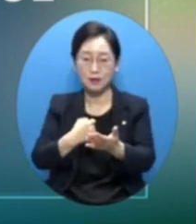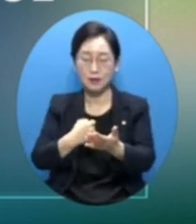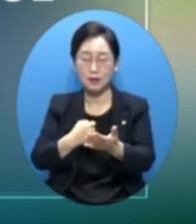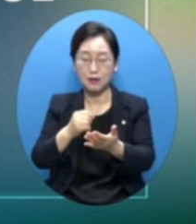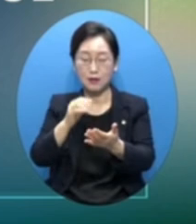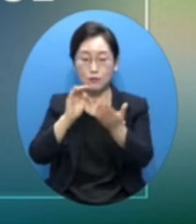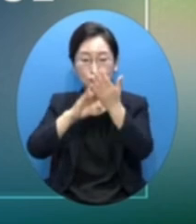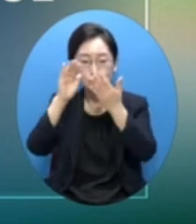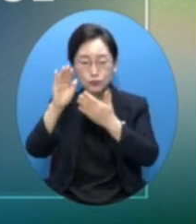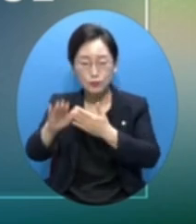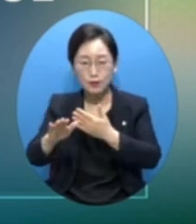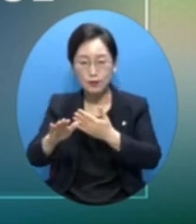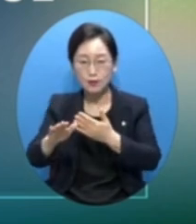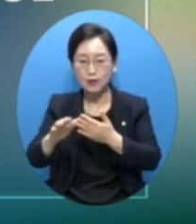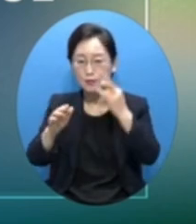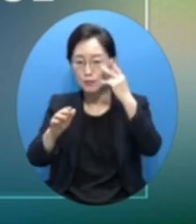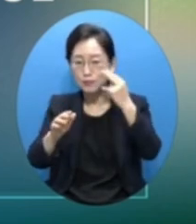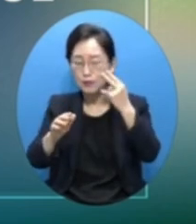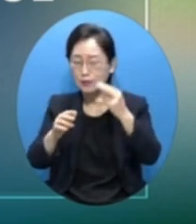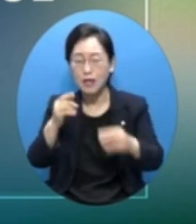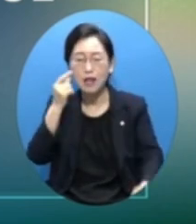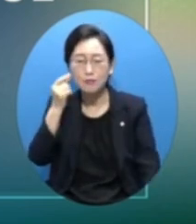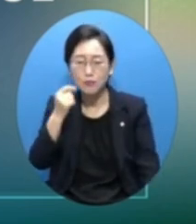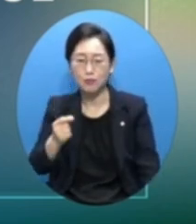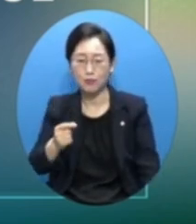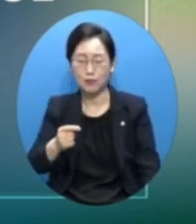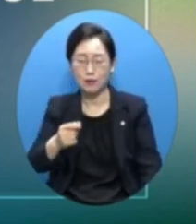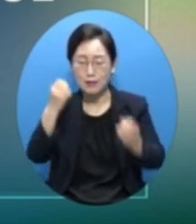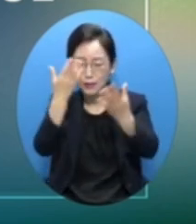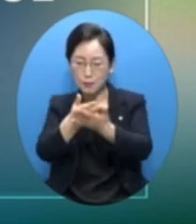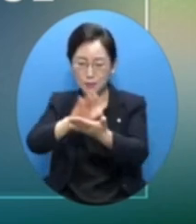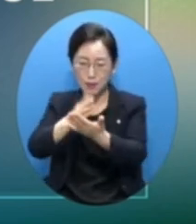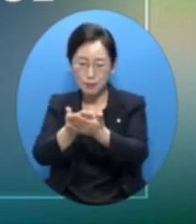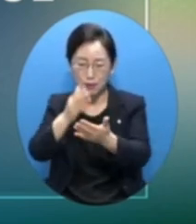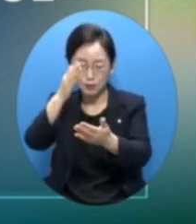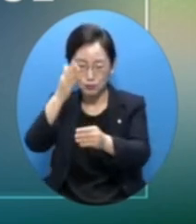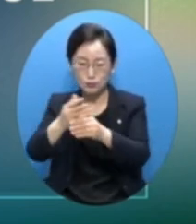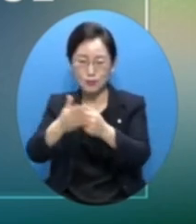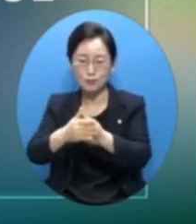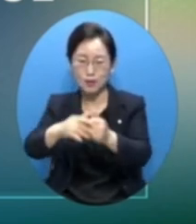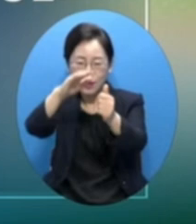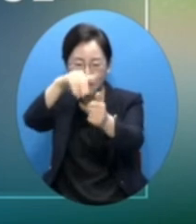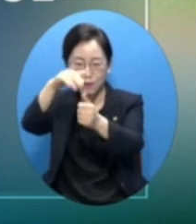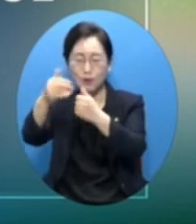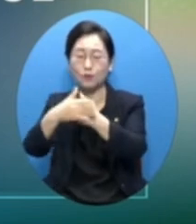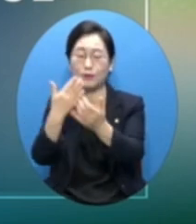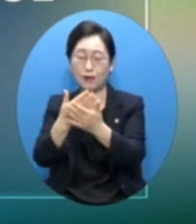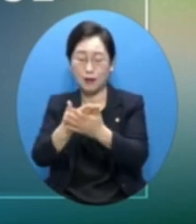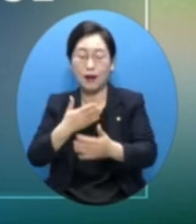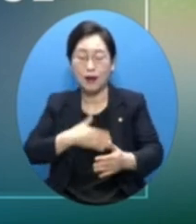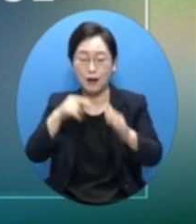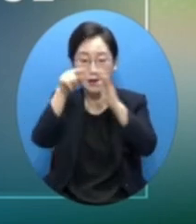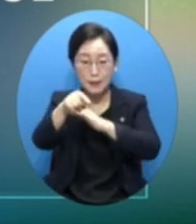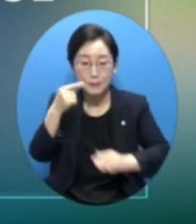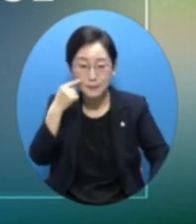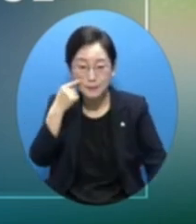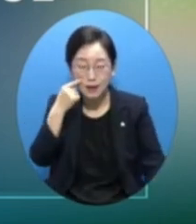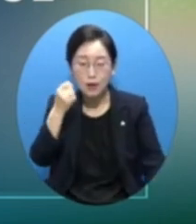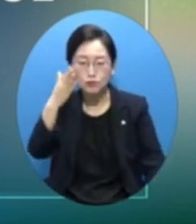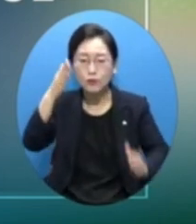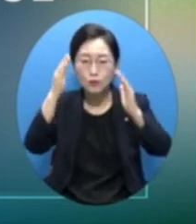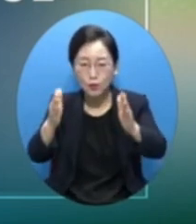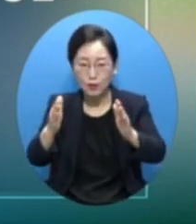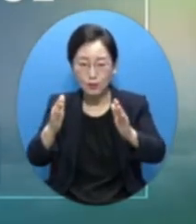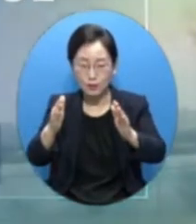일본의 근대화를 위해서 와서 도와달라고 해서 홋카이도 농과대학에 가서 9개월 동안 학장을 하셨습니다. 9개월 동안 일본